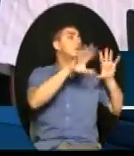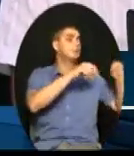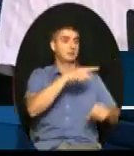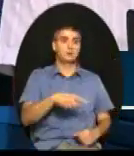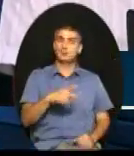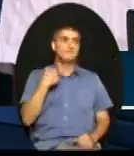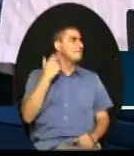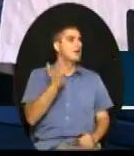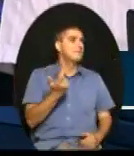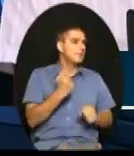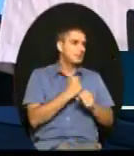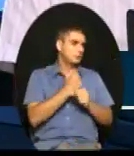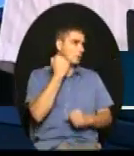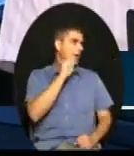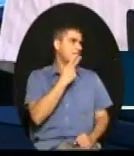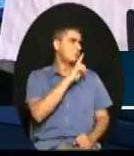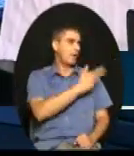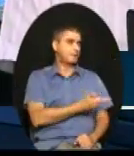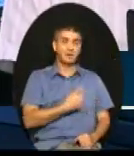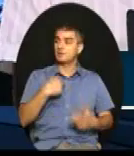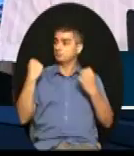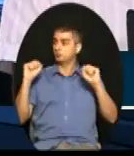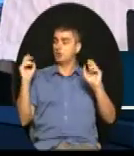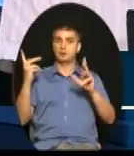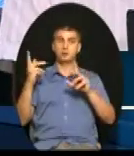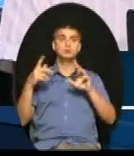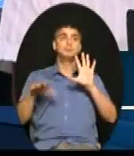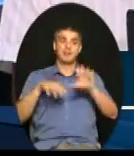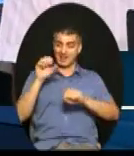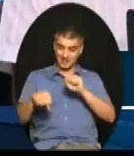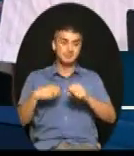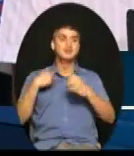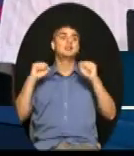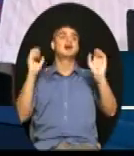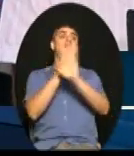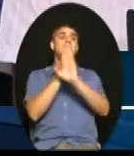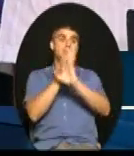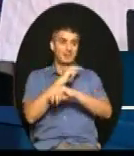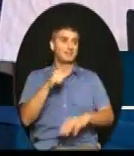גם הקפאנו התנחלויות וגם שחררנו מתנחלים. שחררנו מחבלים.